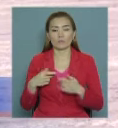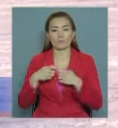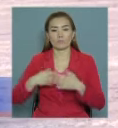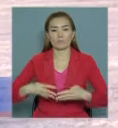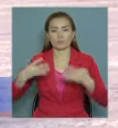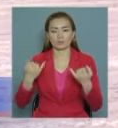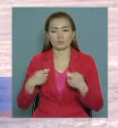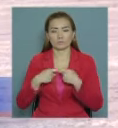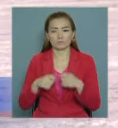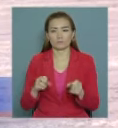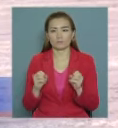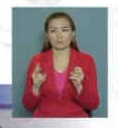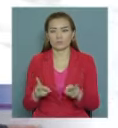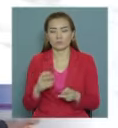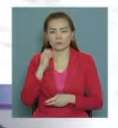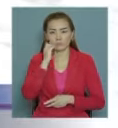это только опасные обрывы.